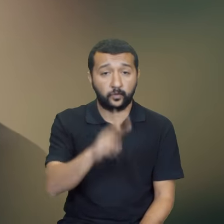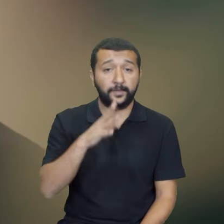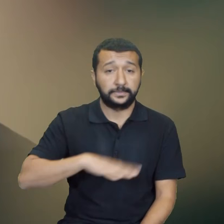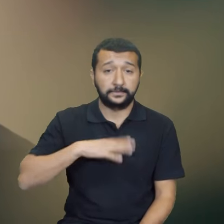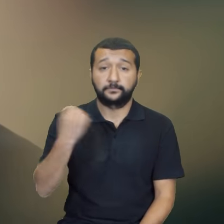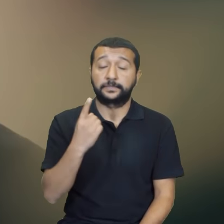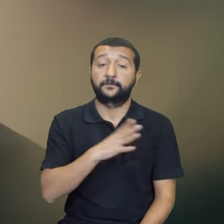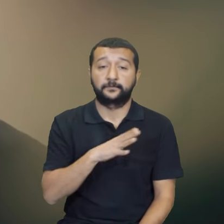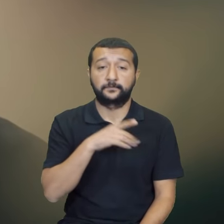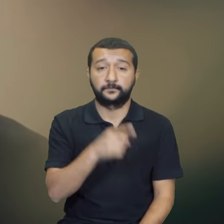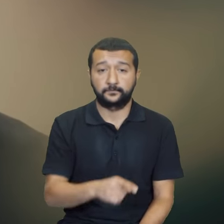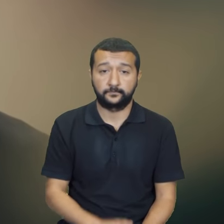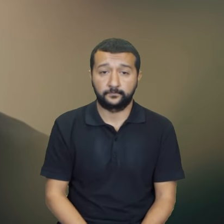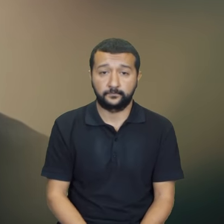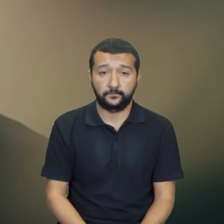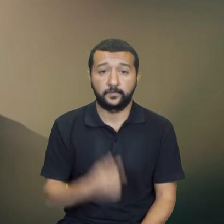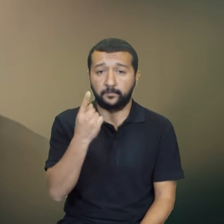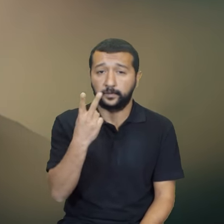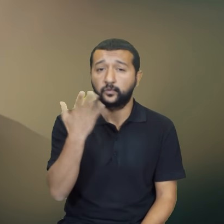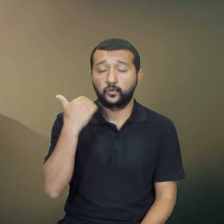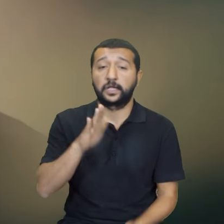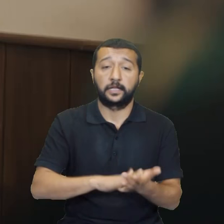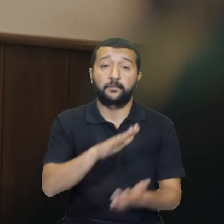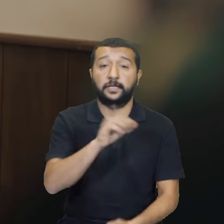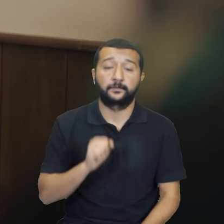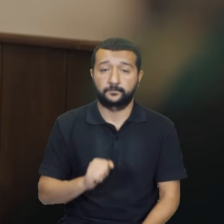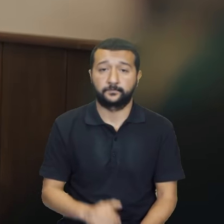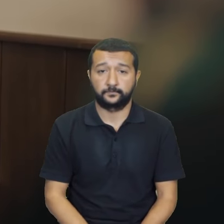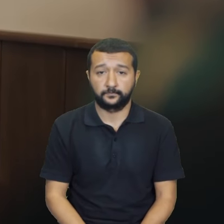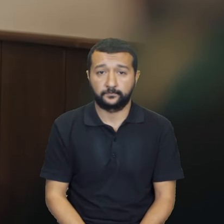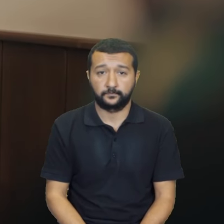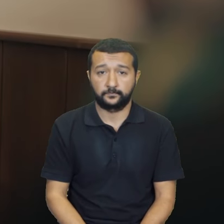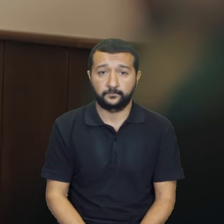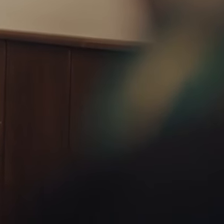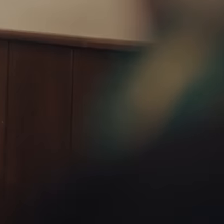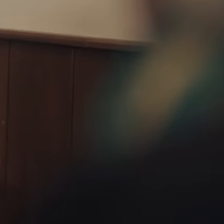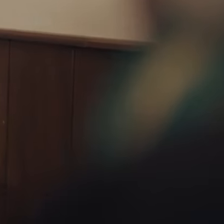Görmenizi istediğim bir şey var. Birkaç gün önce elime ulaştı.